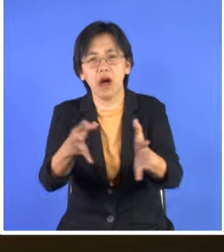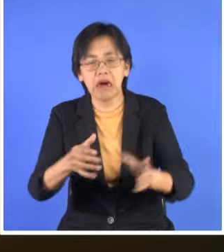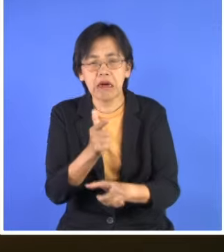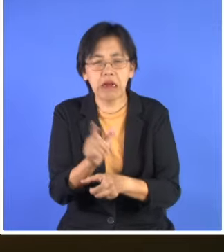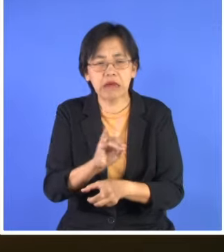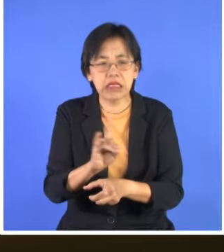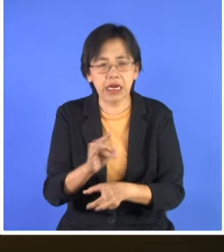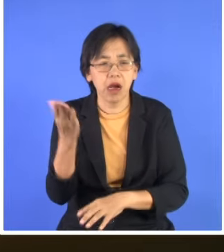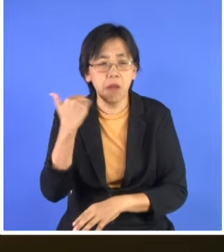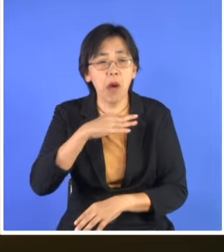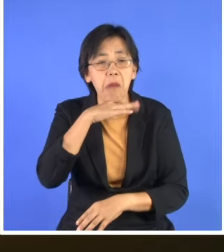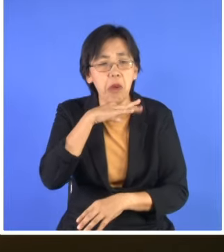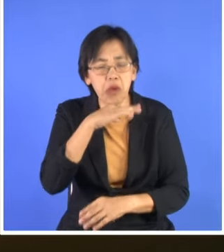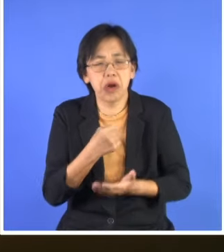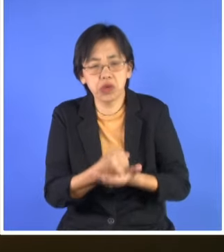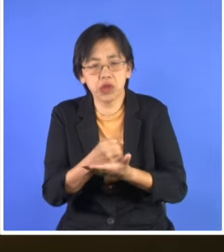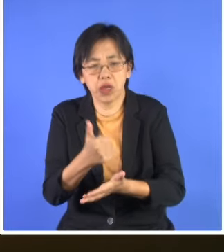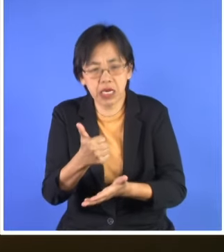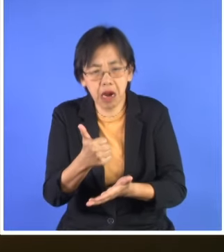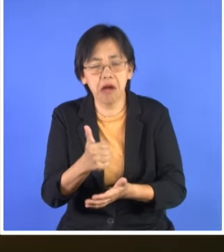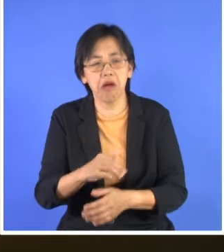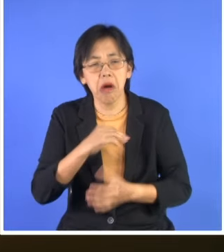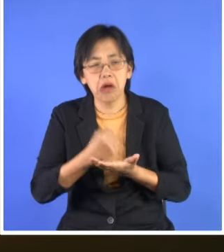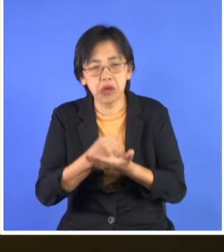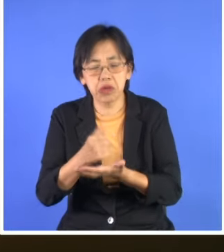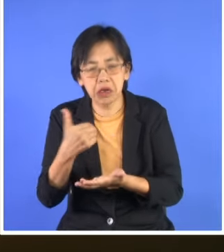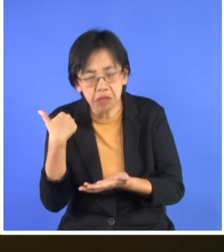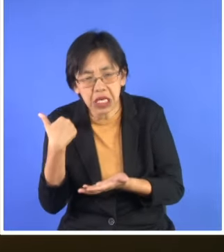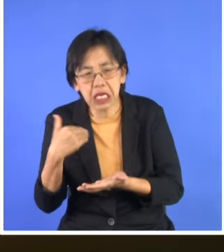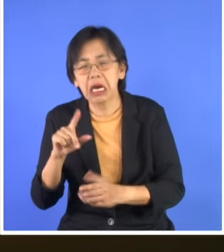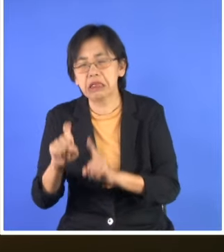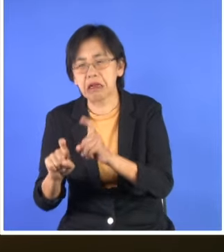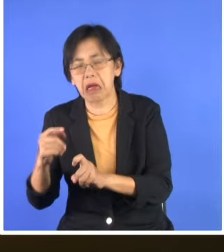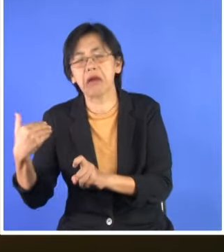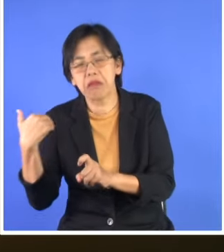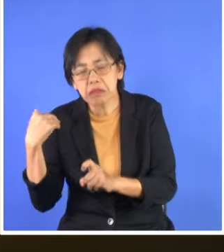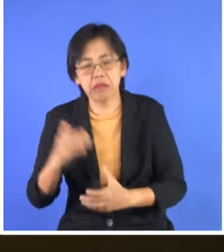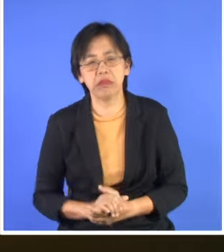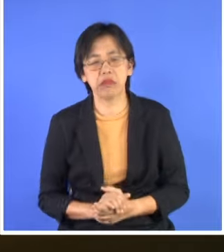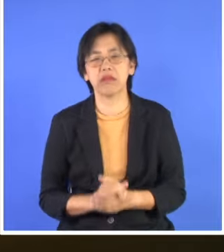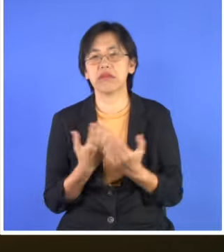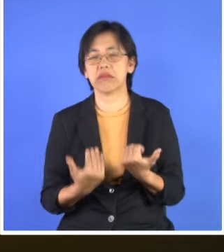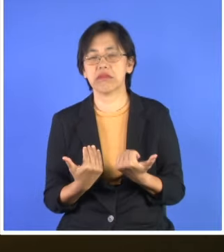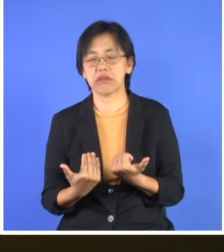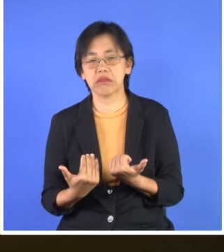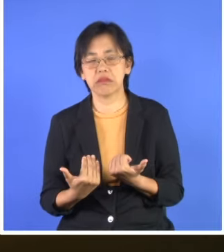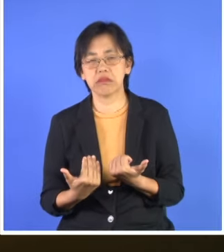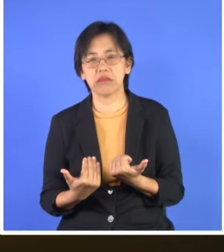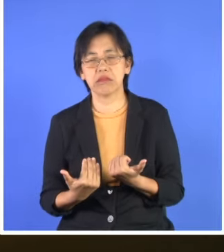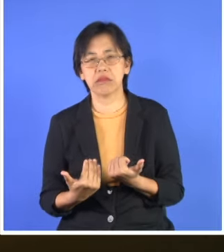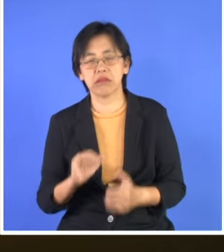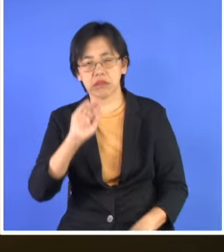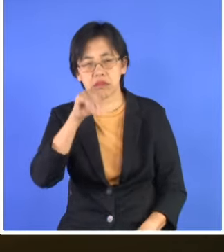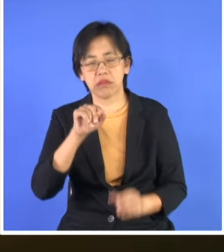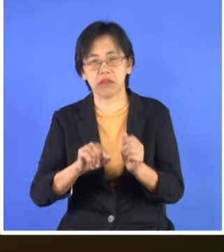วานนี้หมูนะครับที่ช่วยเหลือได้ก็จำนวนมากนะที่ช่วยไม่ได้ก็ตายไปหลายตัวล่าสุดนี่นะครับในเขตเทศบาล